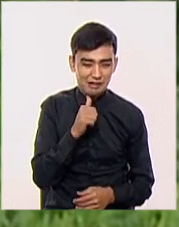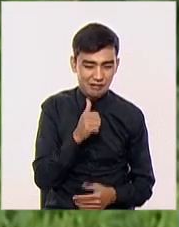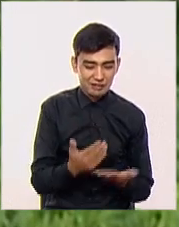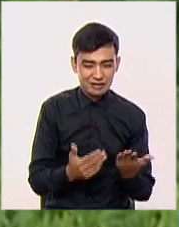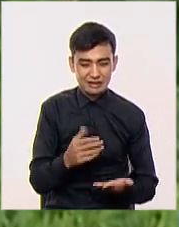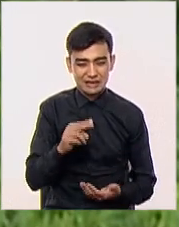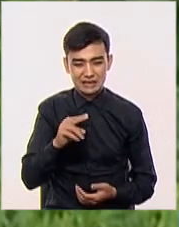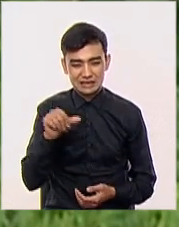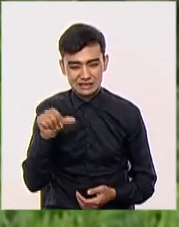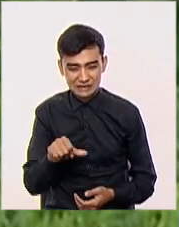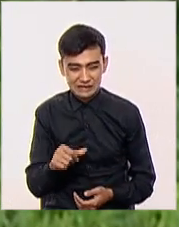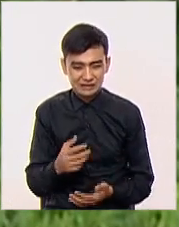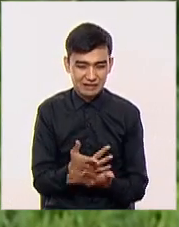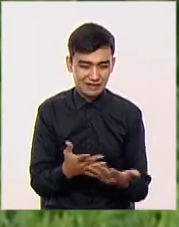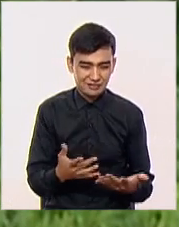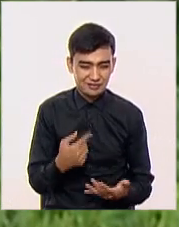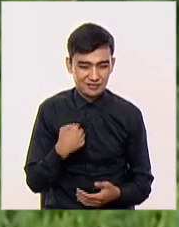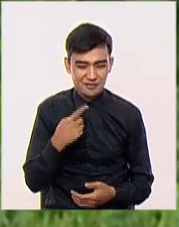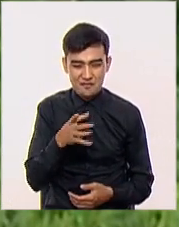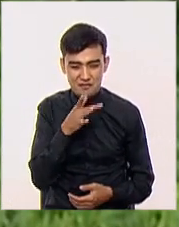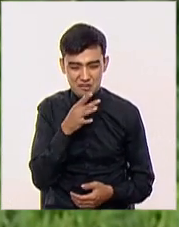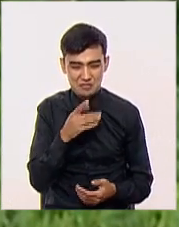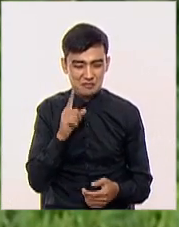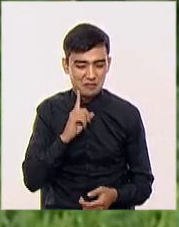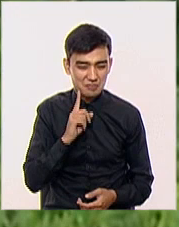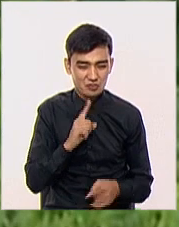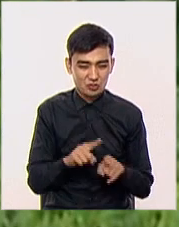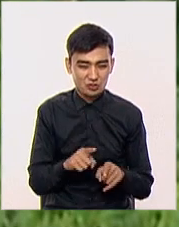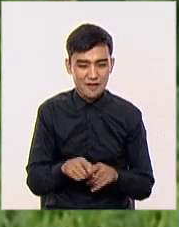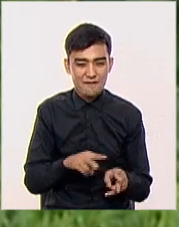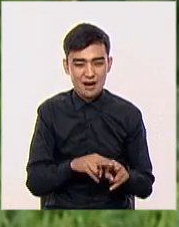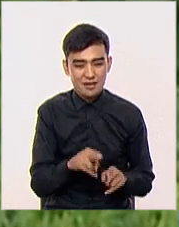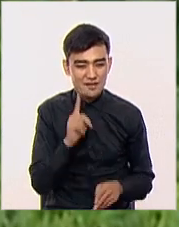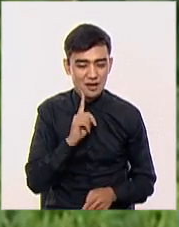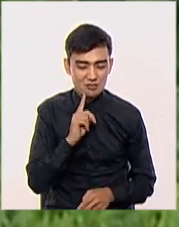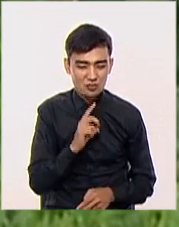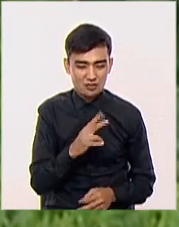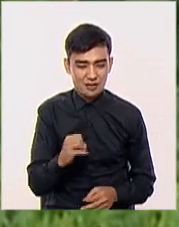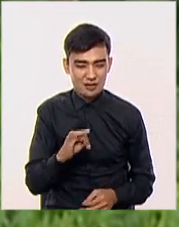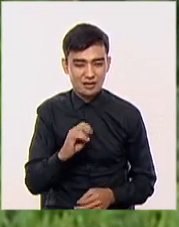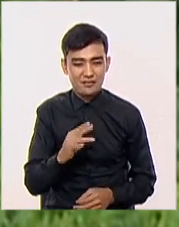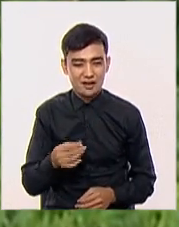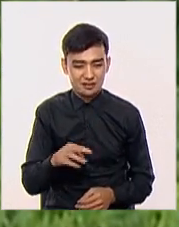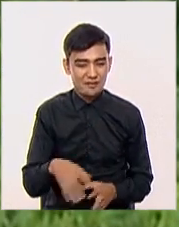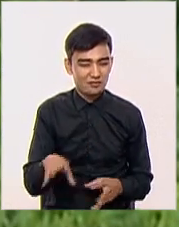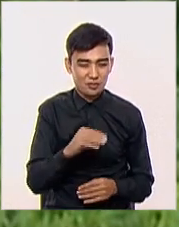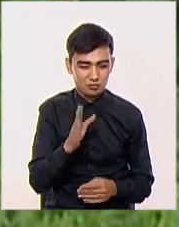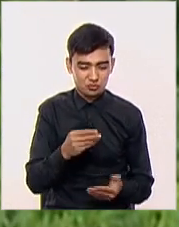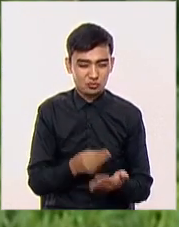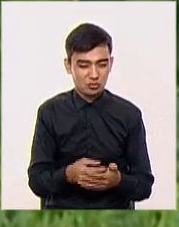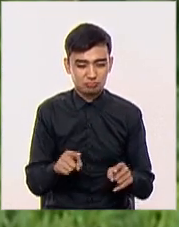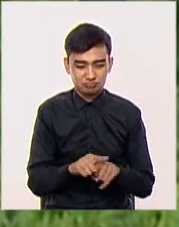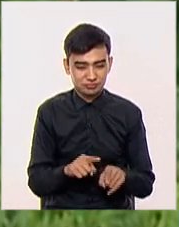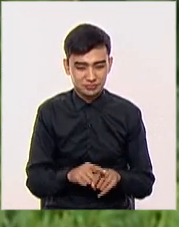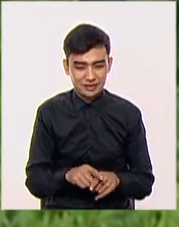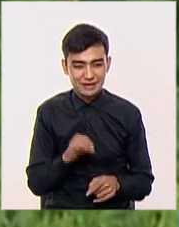по дизелю и так далее. Это временная штука, которая не влияет на инфляцию. То есть все это будет дорожать. То есть, да,